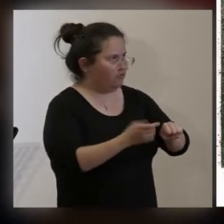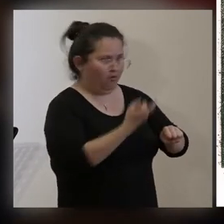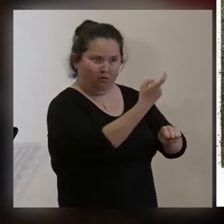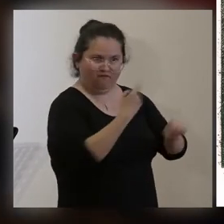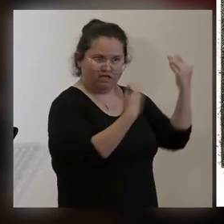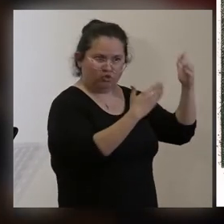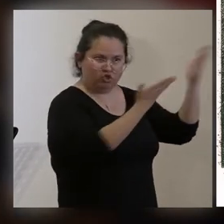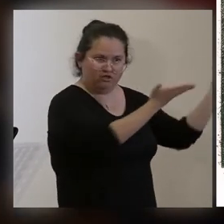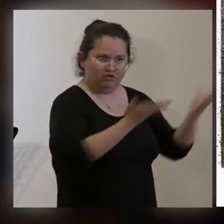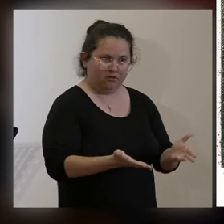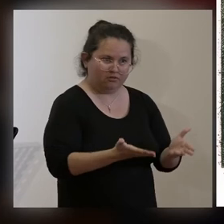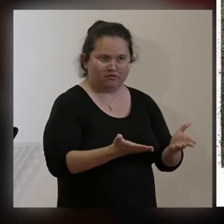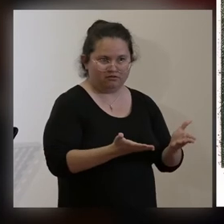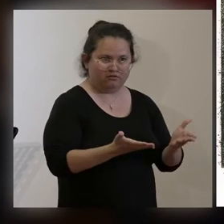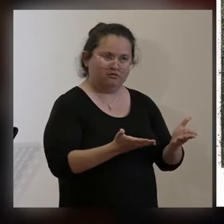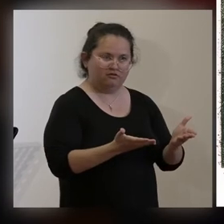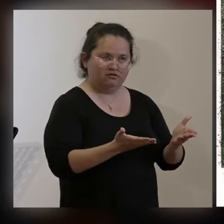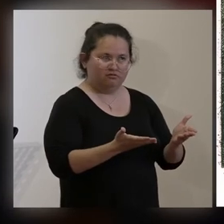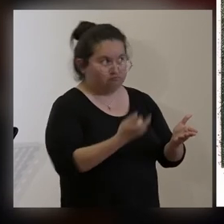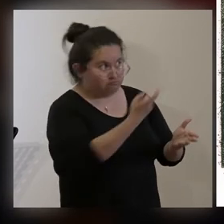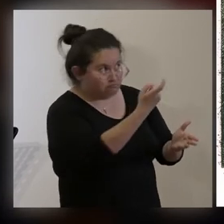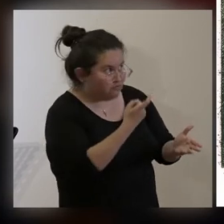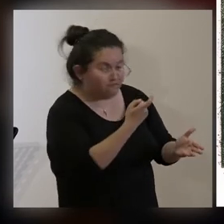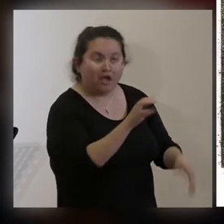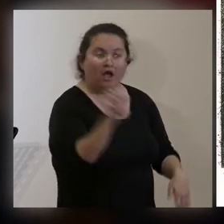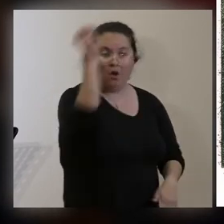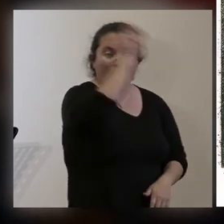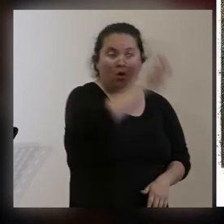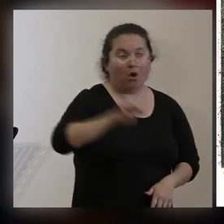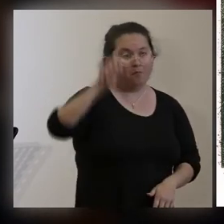sont venues d'Europe.